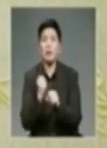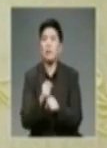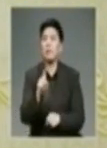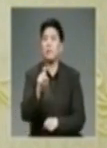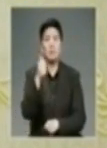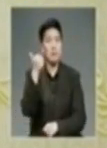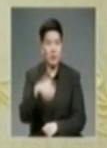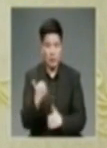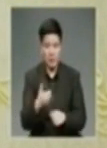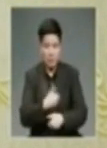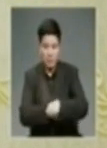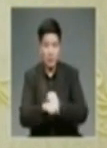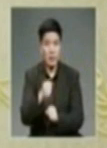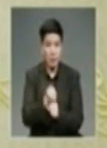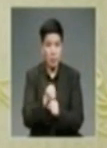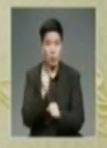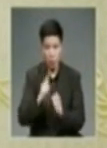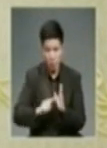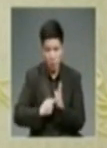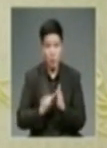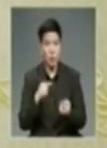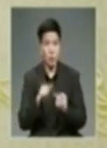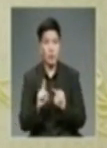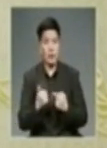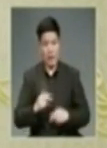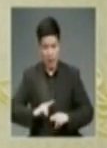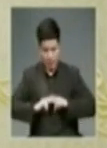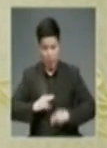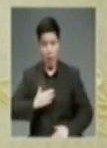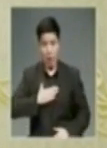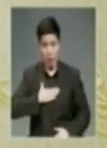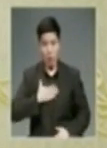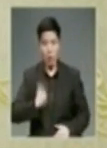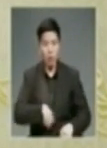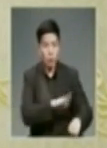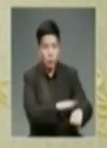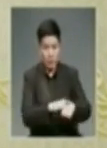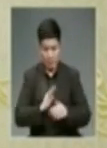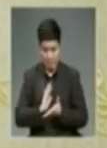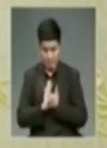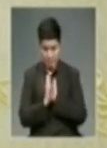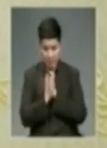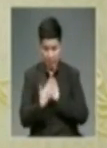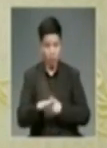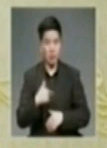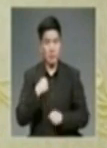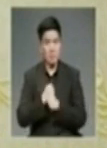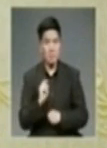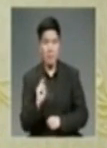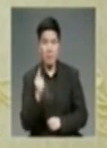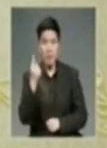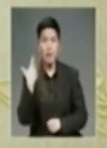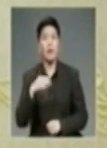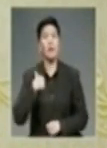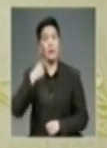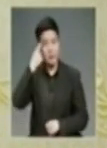ะมันเป็นการปฏิวัติเราต้องเริ่มเปลี่ยนแปลงที่ตัวเราเองก่อนแล้วก็ชักชวนการทำในสิ่งใหม่ๆนะครับ